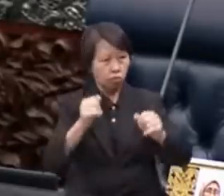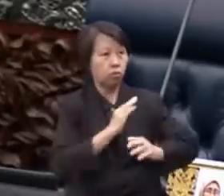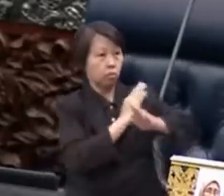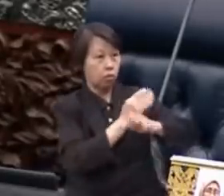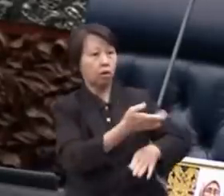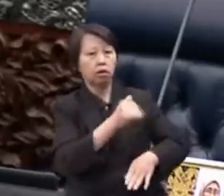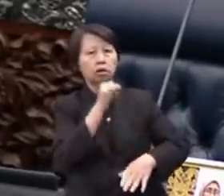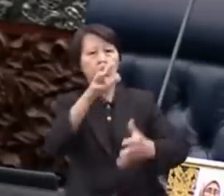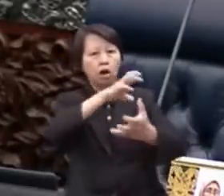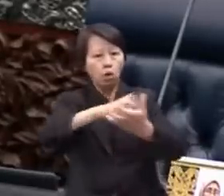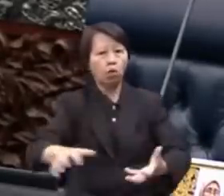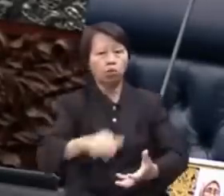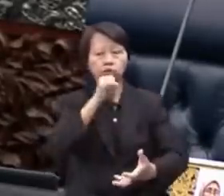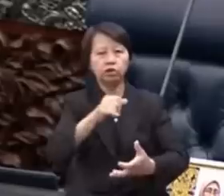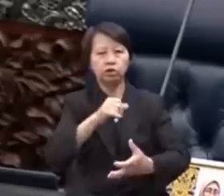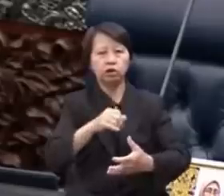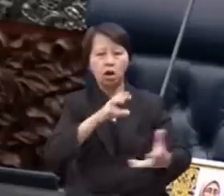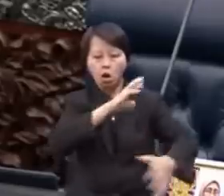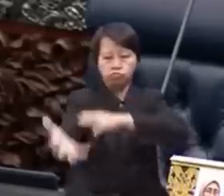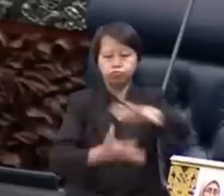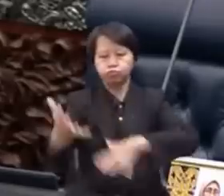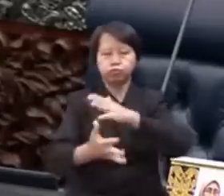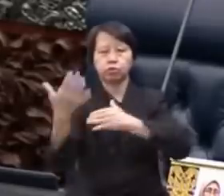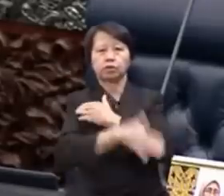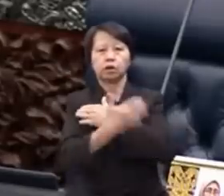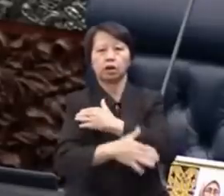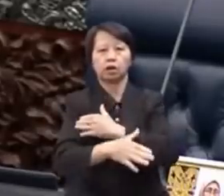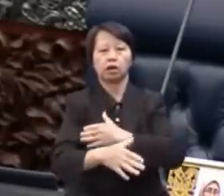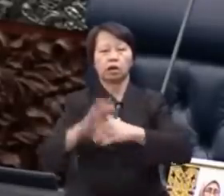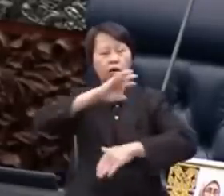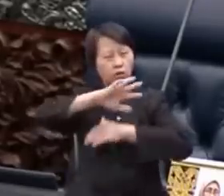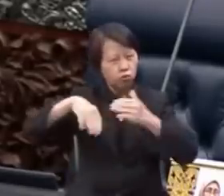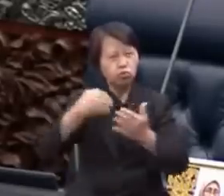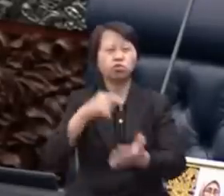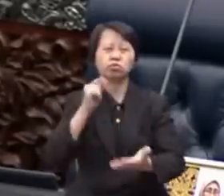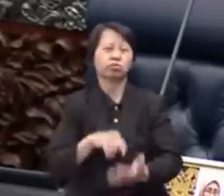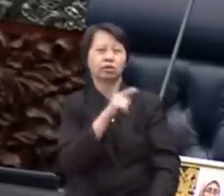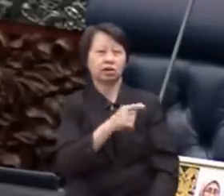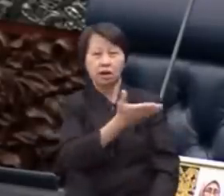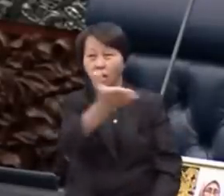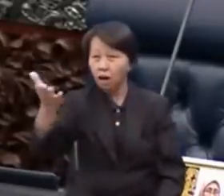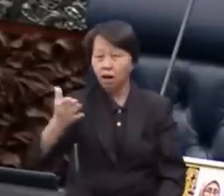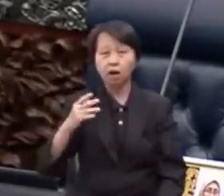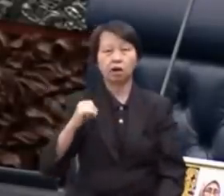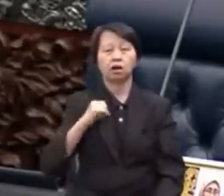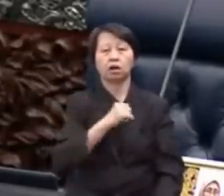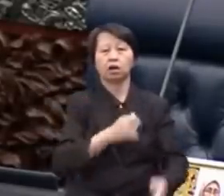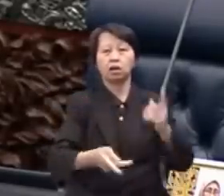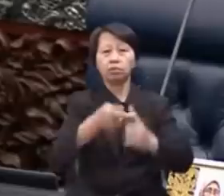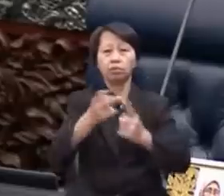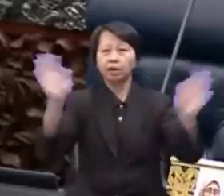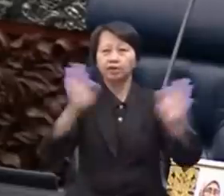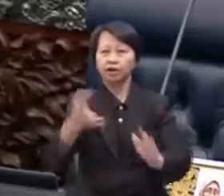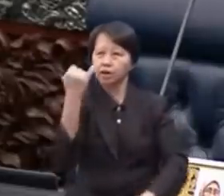tidak merusakkan negara yang semua ini Alif Aliman dari pulau Pinang ini jangan